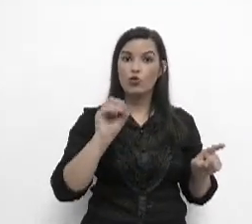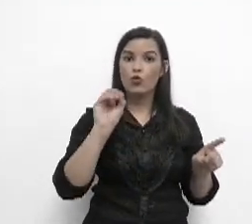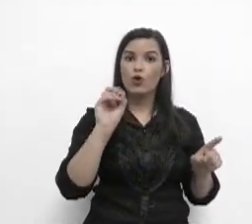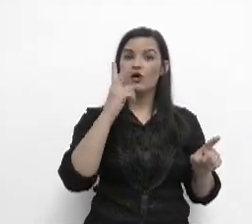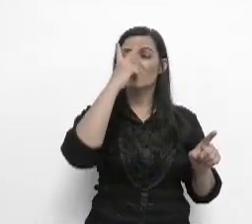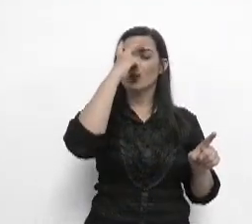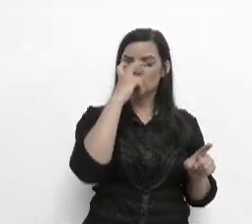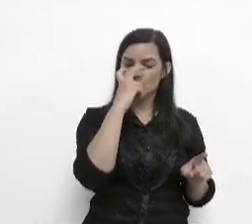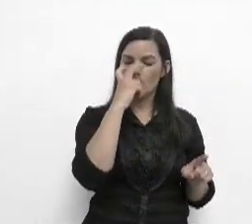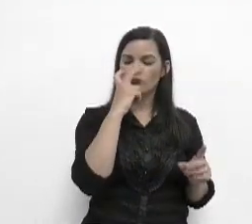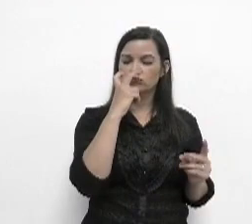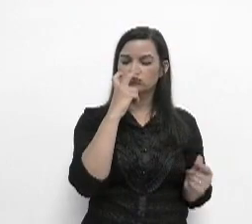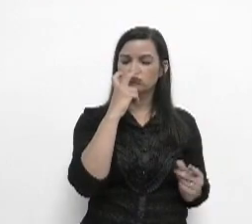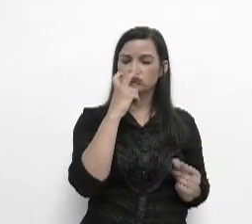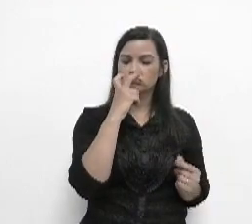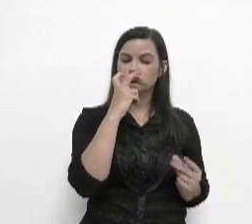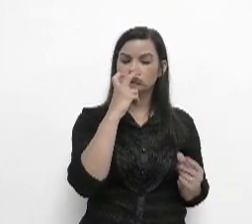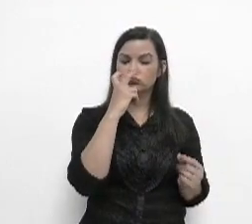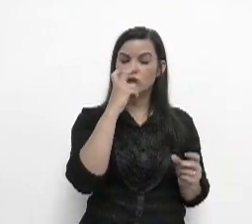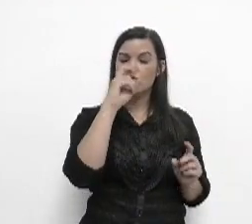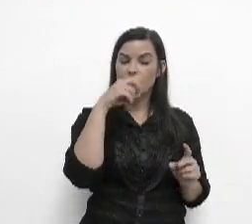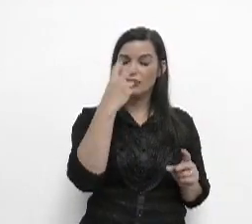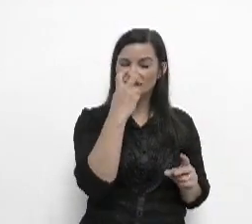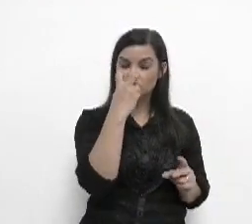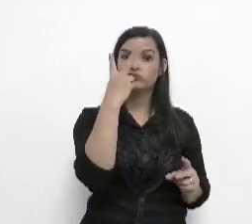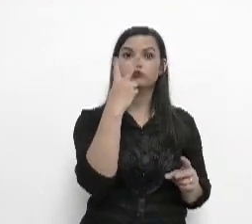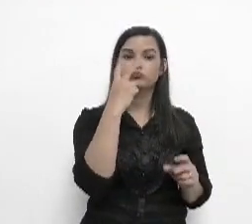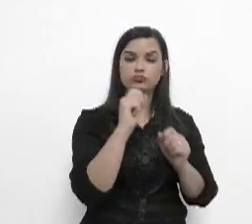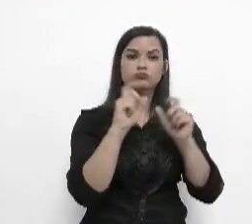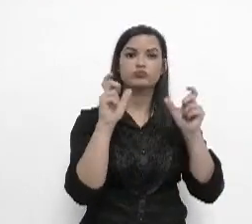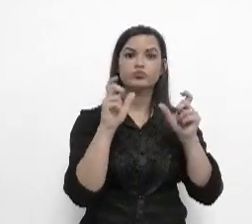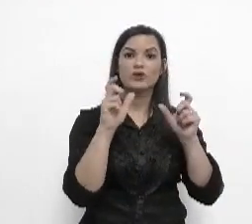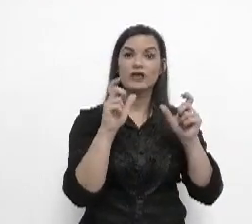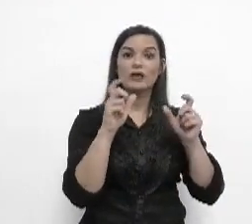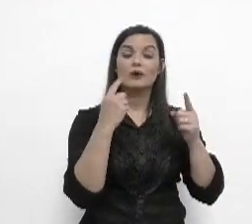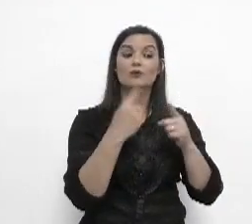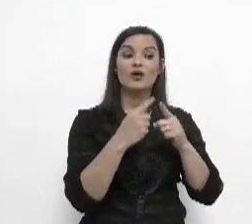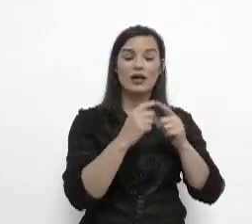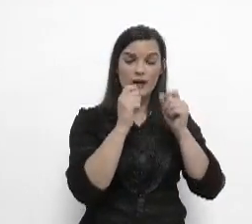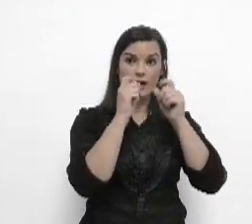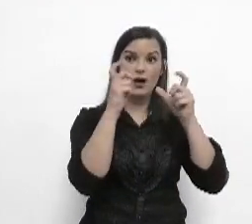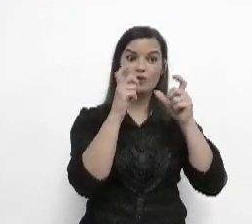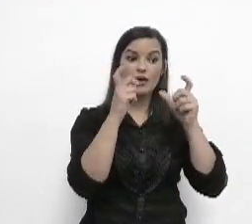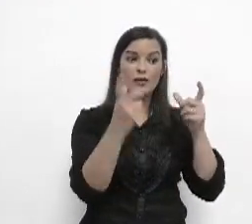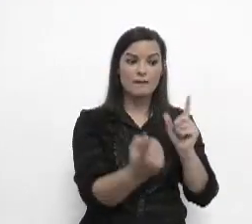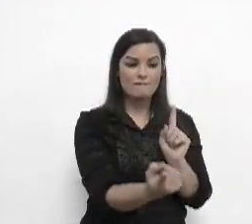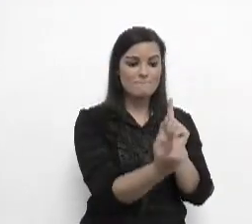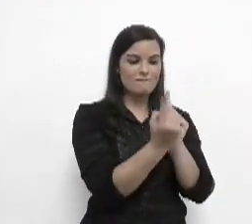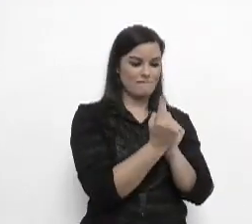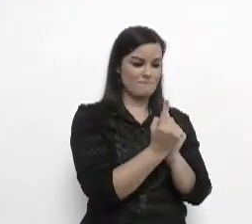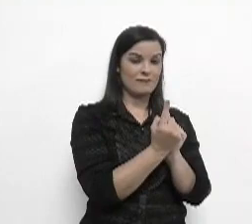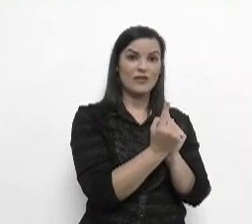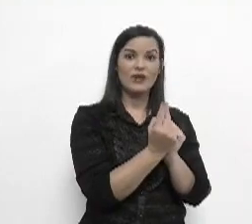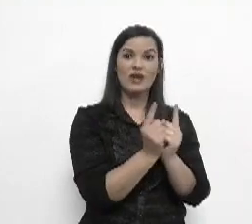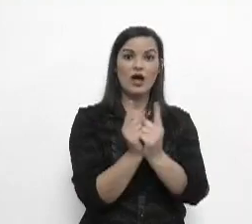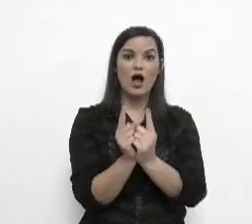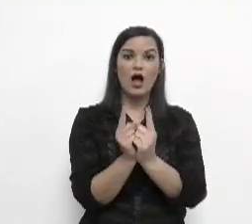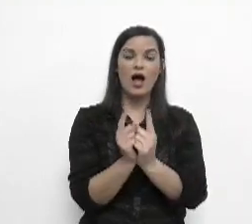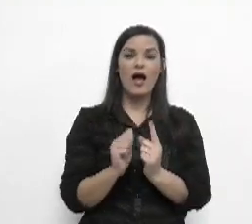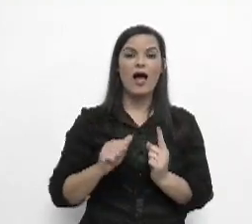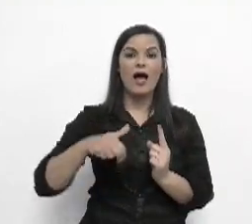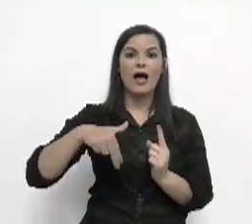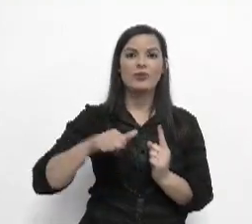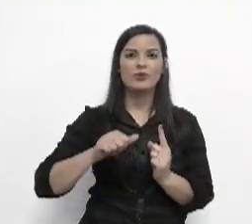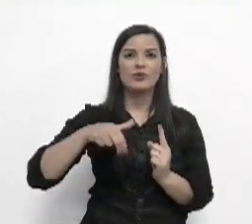e logo abertos os seus olhos para que tivesse essa percepção da irmandade juntamente com Ananias. 나는 여러분이 같은 지역에 사역하는 이들과